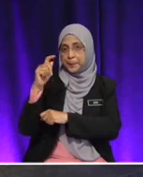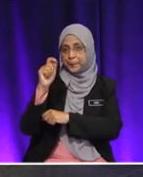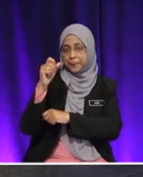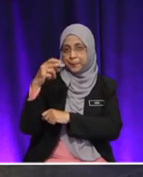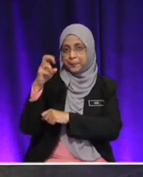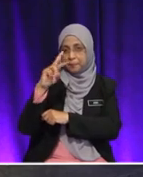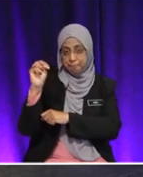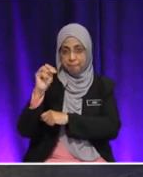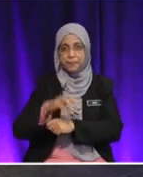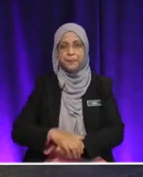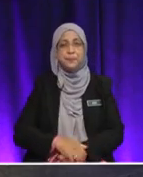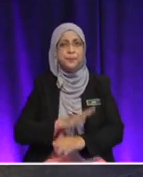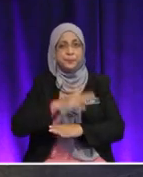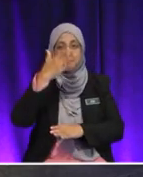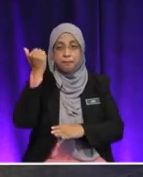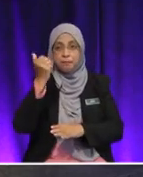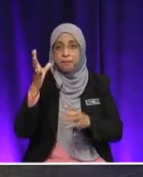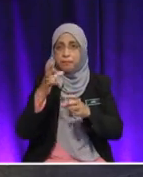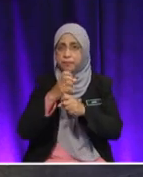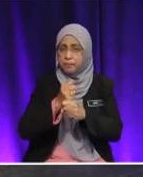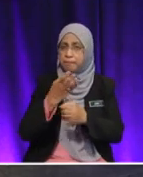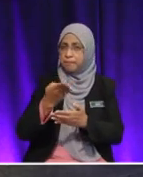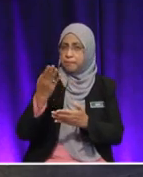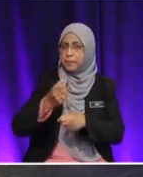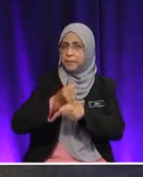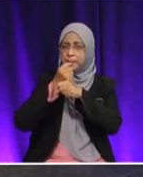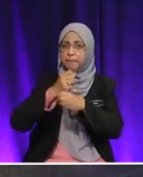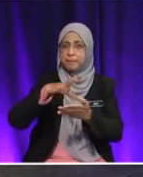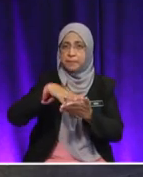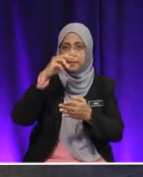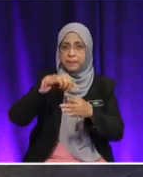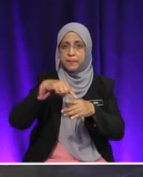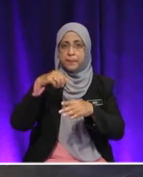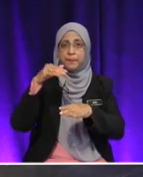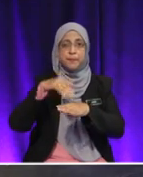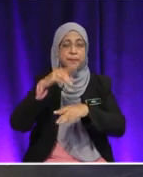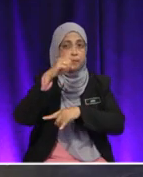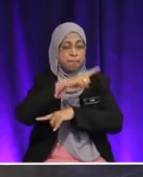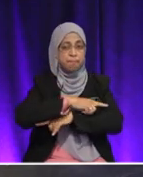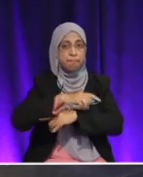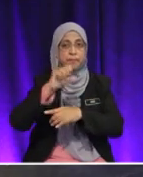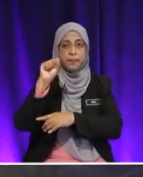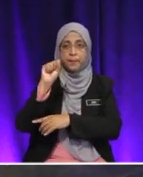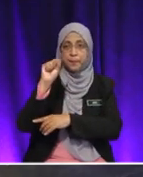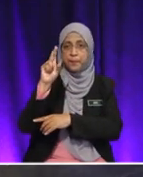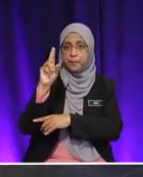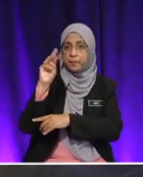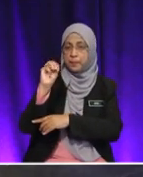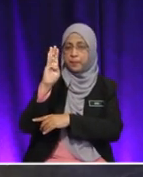mendapatkan bahan-bahan dukungan pembelajaran pada hari ini murid-murid semua bolehlah ke portal surga